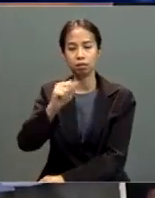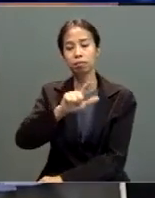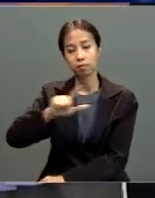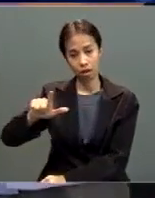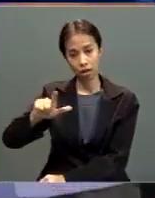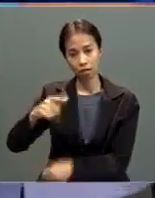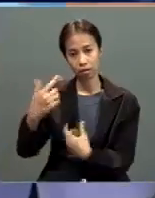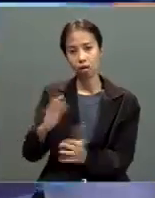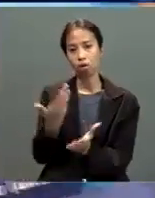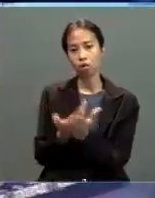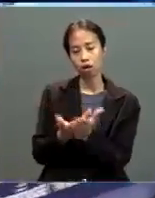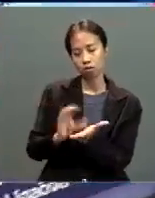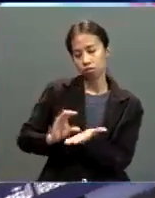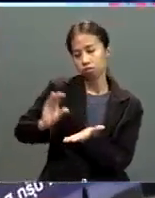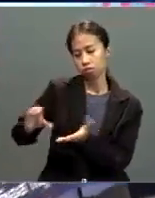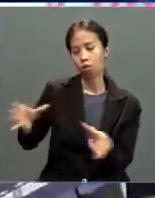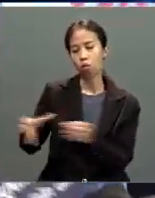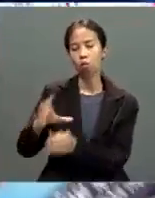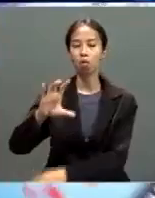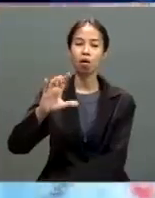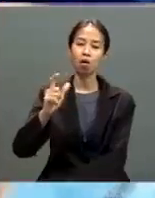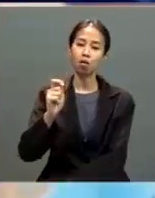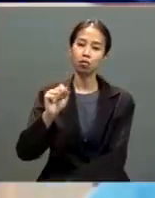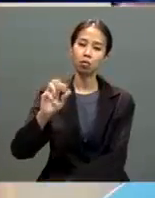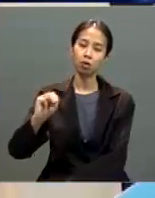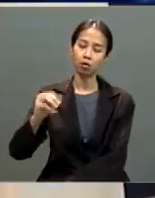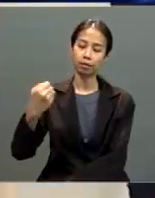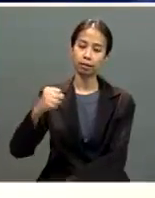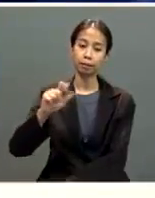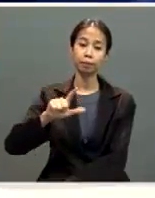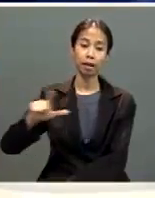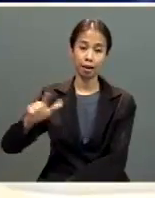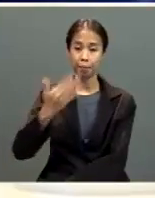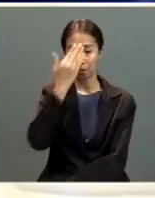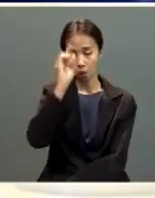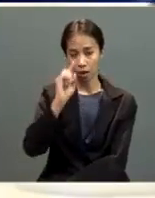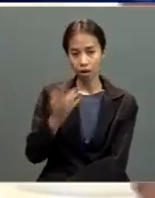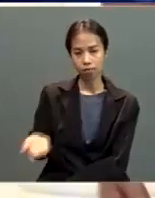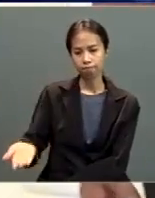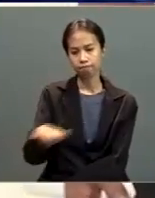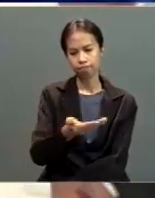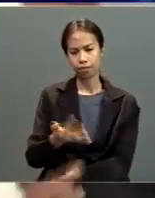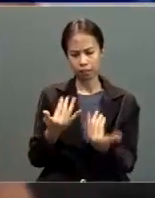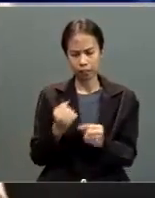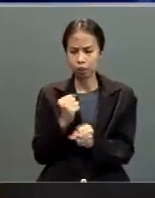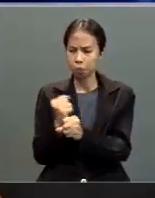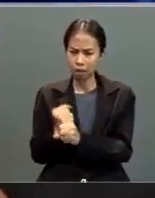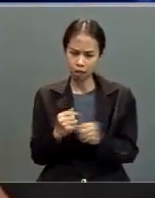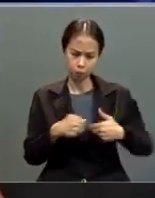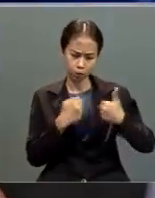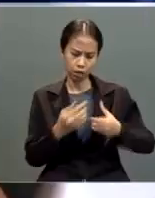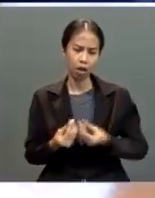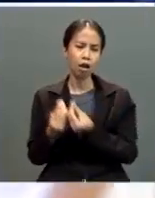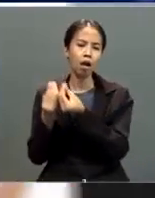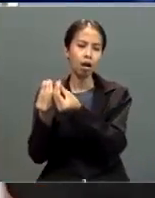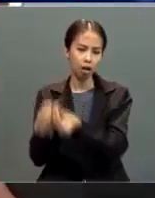อบเงินเข้ากองทุนสนับสนุนและเยียวยาให้แก่อสมอีก10ล้านบาทเพื่อสร้างขวัญกำลังใจและตอบแทนการทำหน้าที่ของบุคลากรส